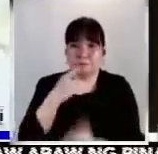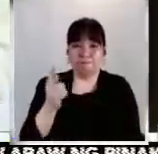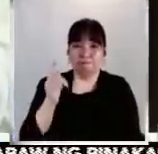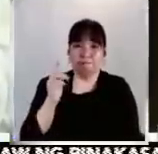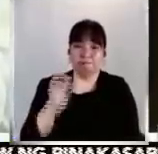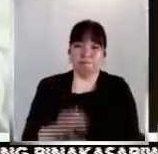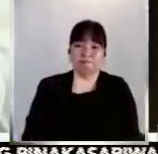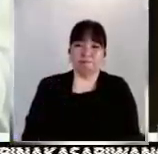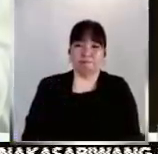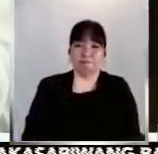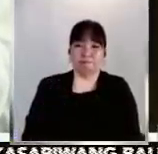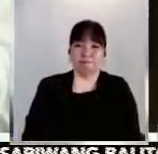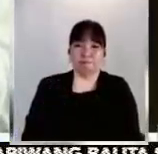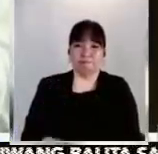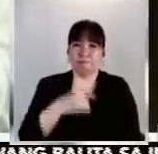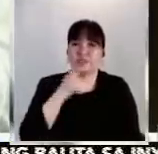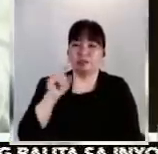Masyadong maliit ngayon.